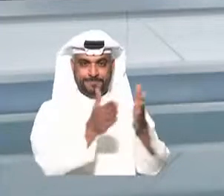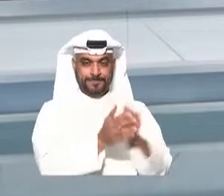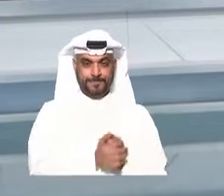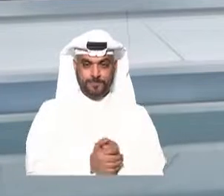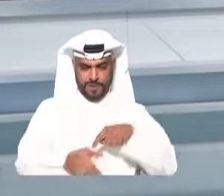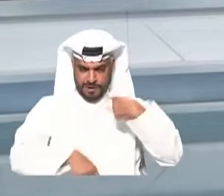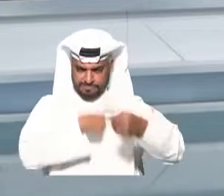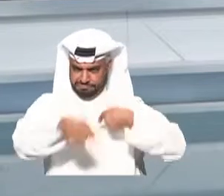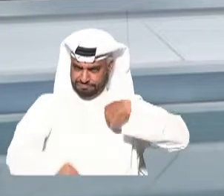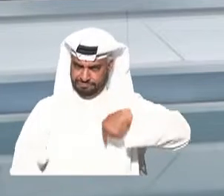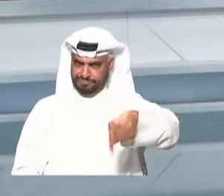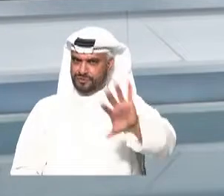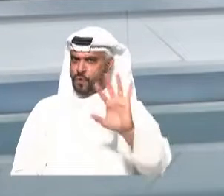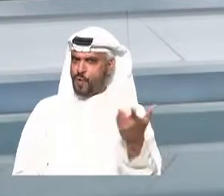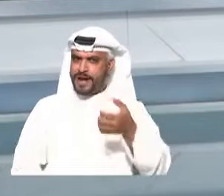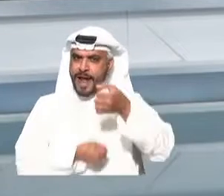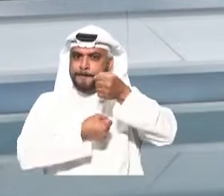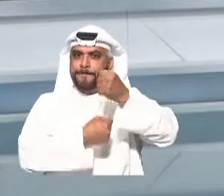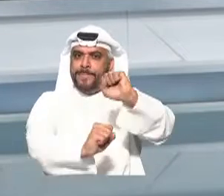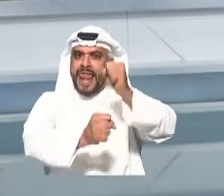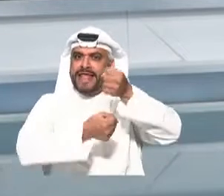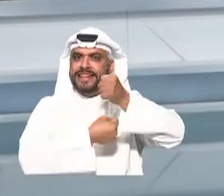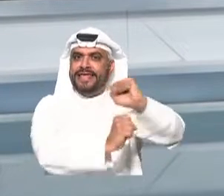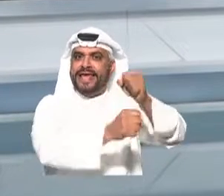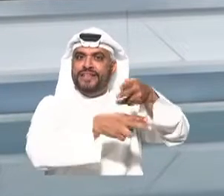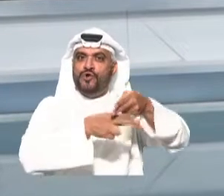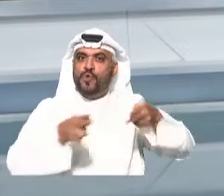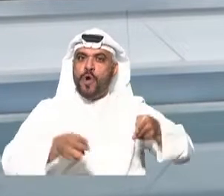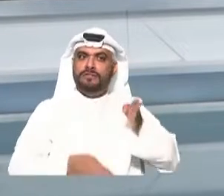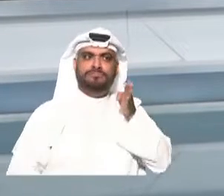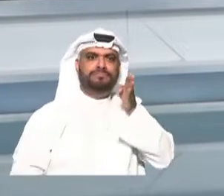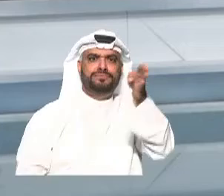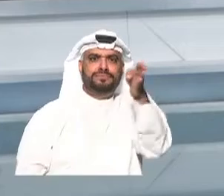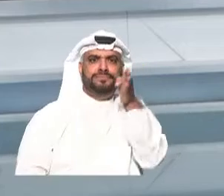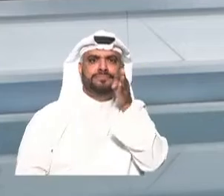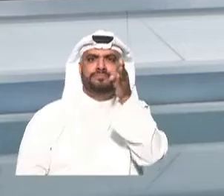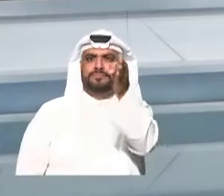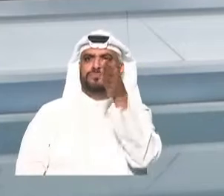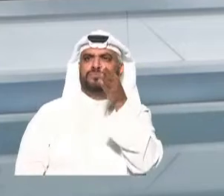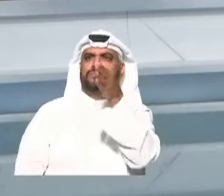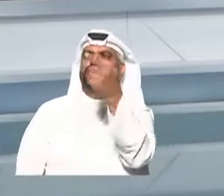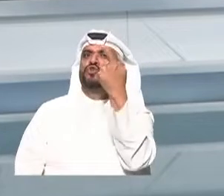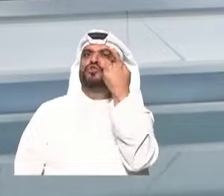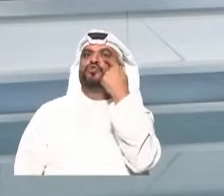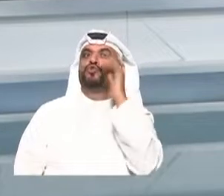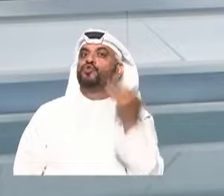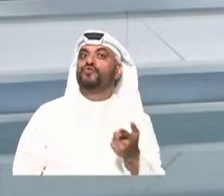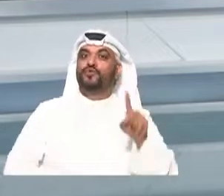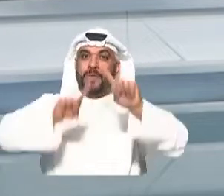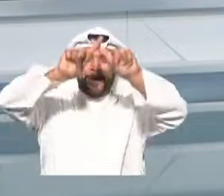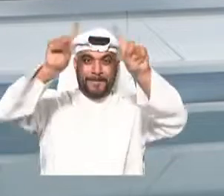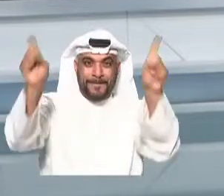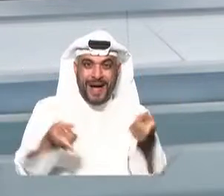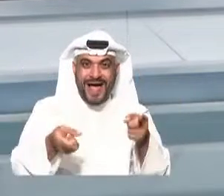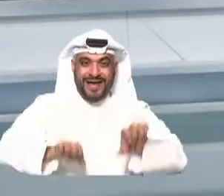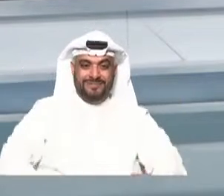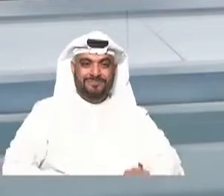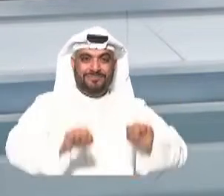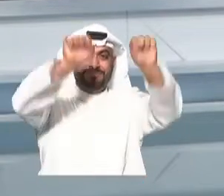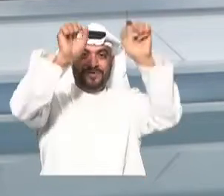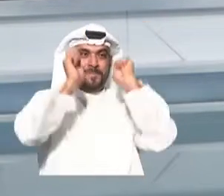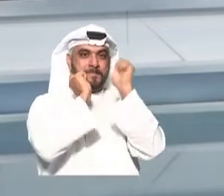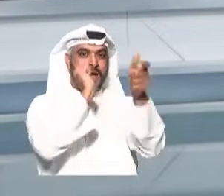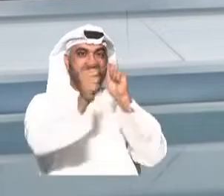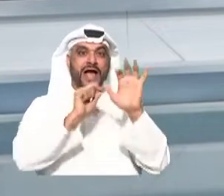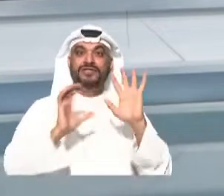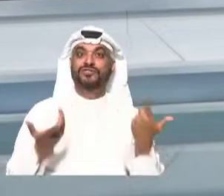تتواصل الجولات بلدية الكويت وفق اللوائح والقوانين لتأكد من تراخيص المحلات وإعلانات المواجهات أو